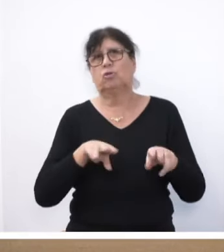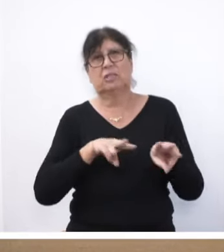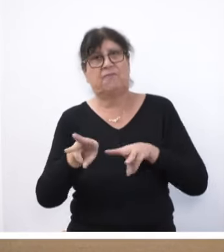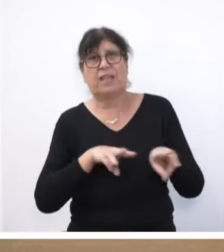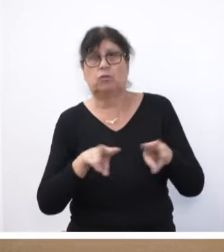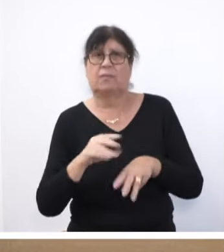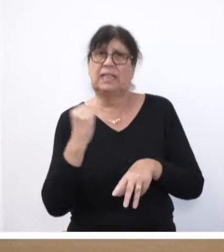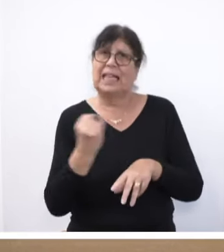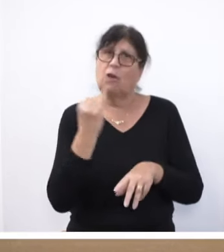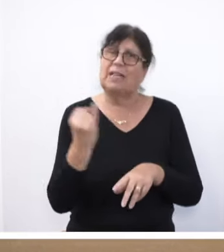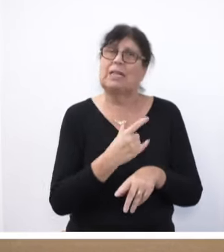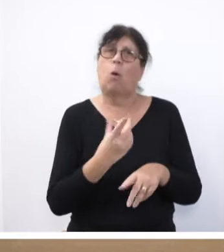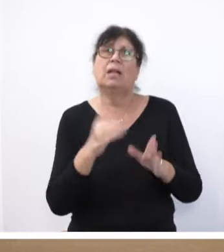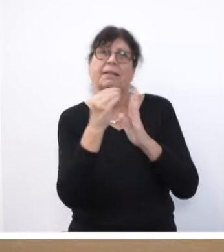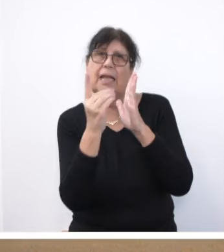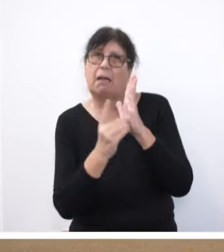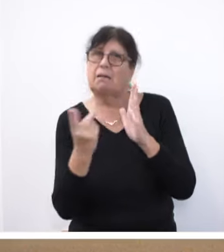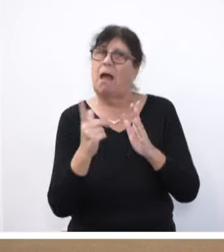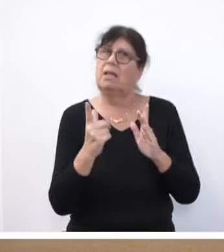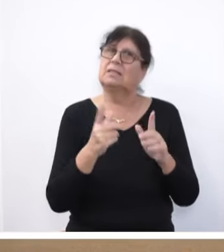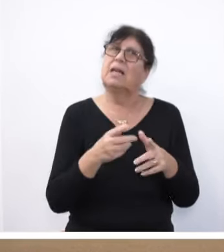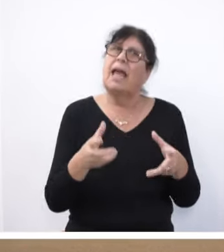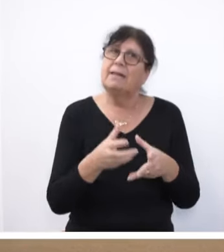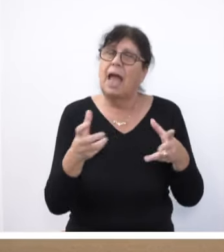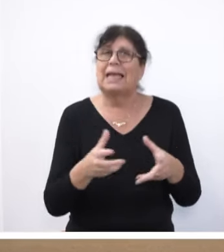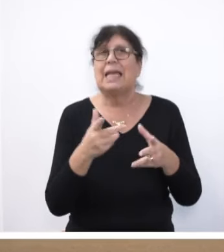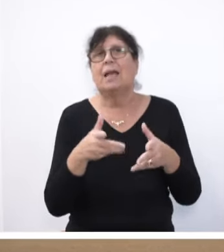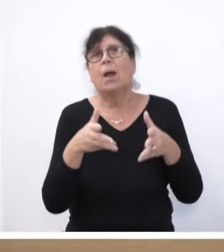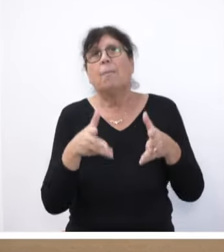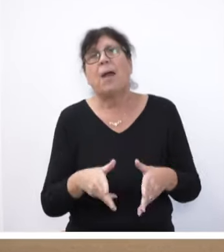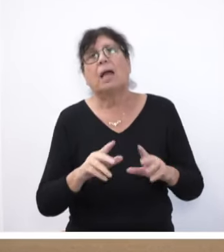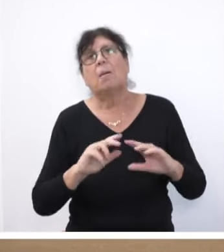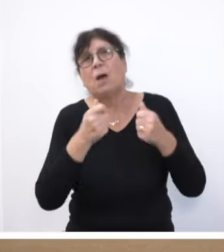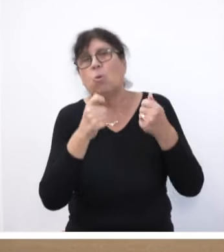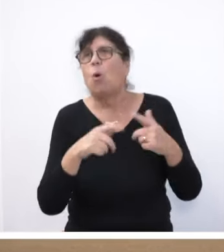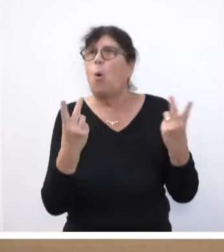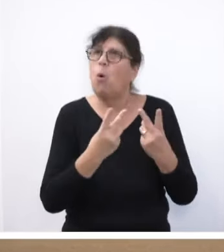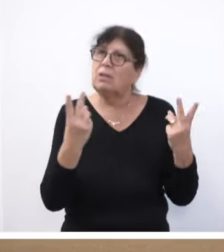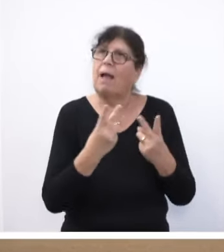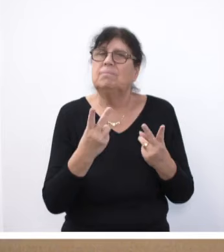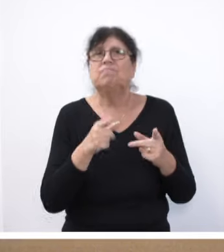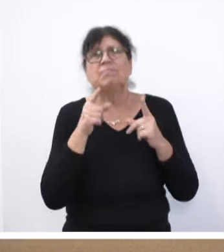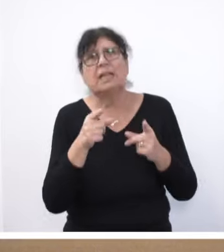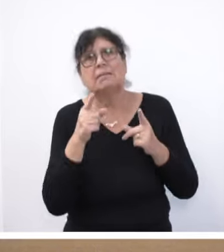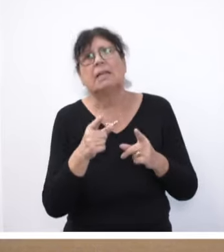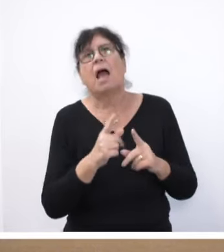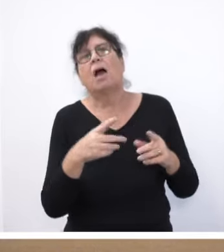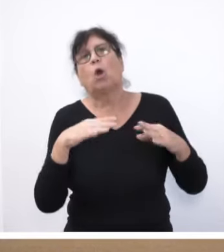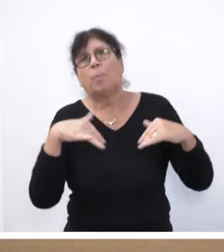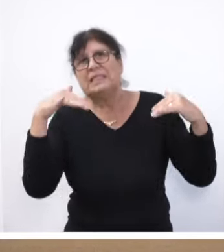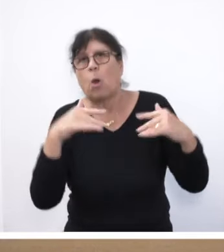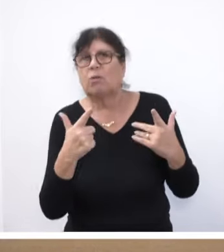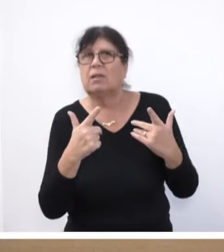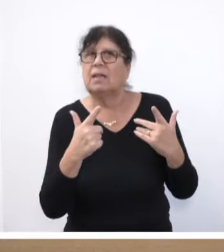Innovation, Digitales, Energie, Grubensicherheit und Nachwerkbau oder in der Enquete-Kommission Digitalisierung im